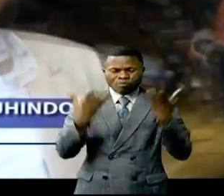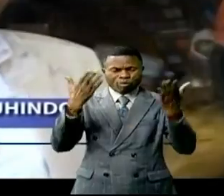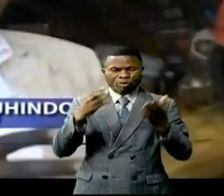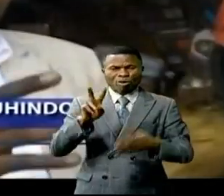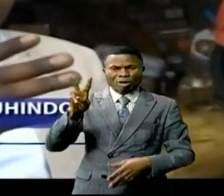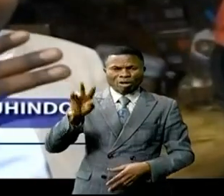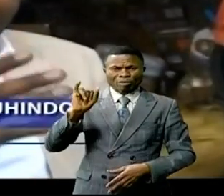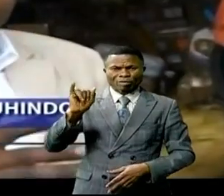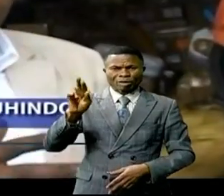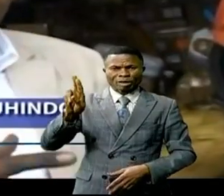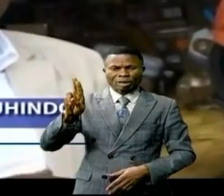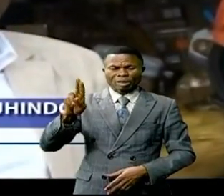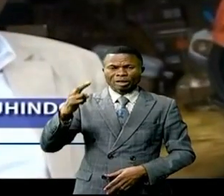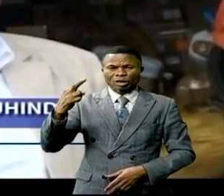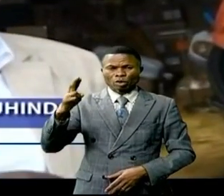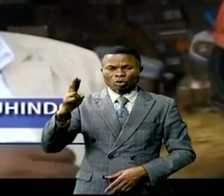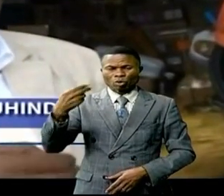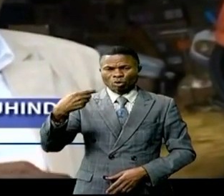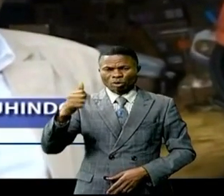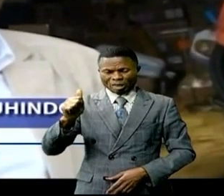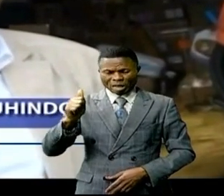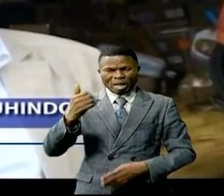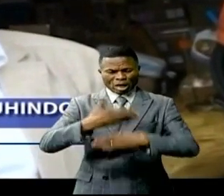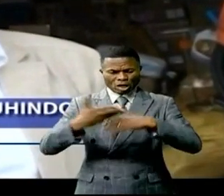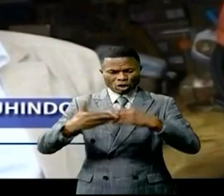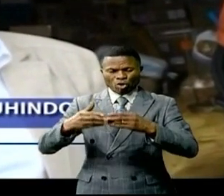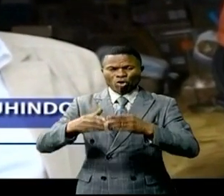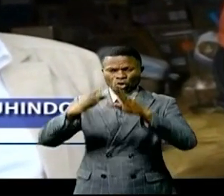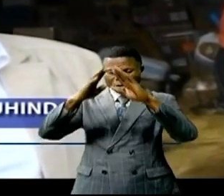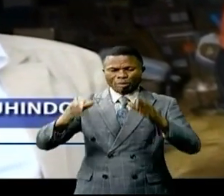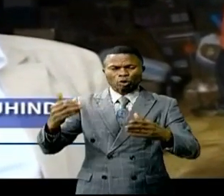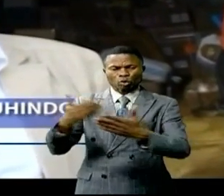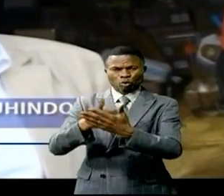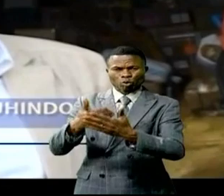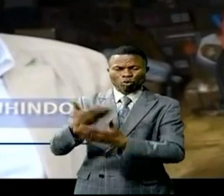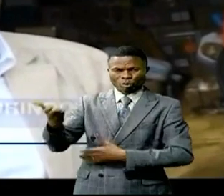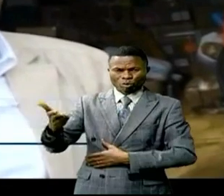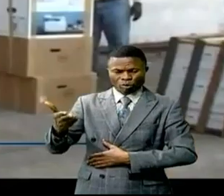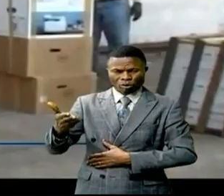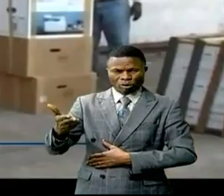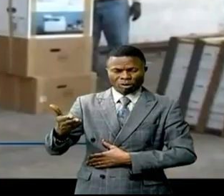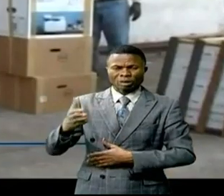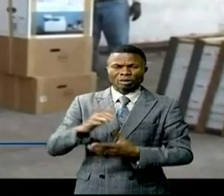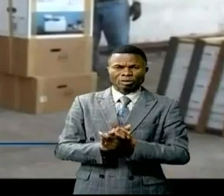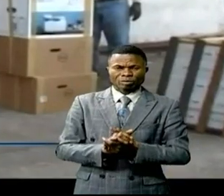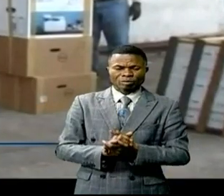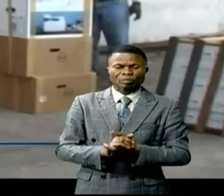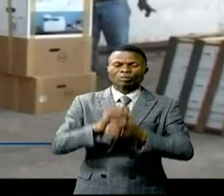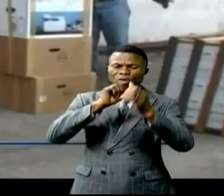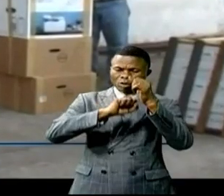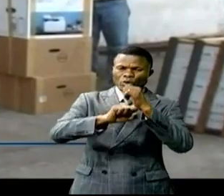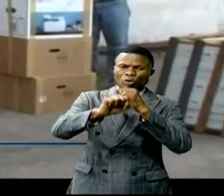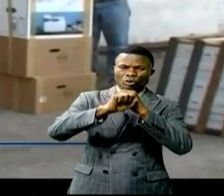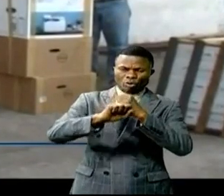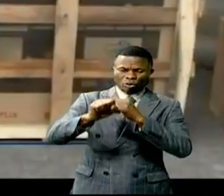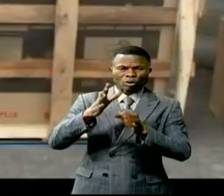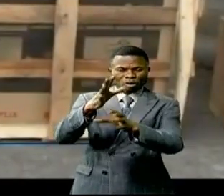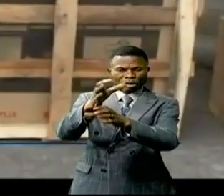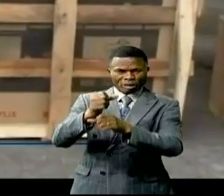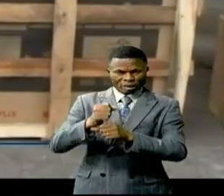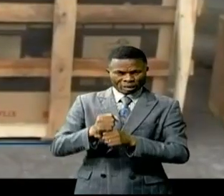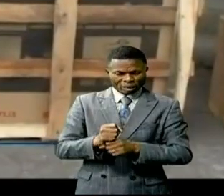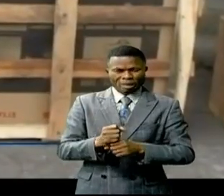On va les installer dans la nouvelle salle de réseau de sismologie. Une campagne d'acquisition de